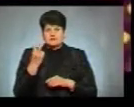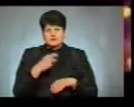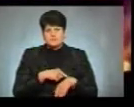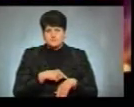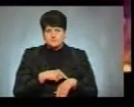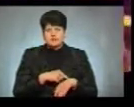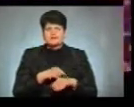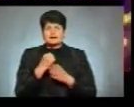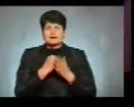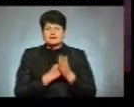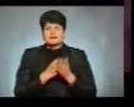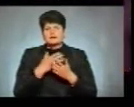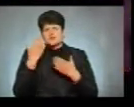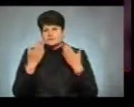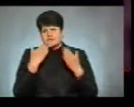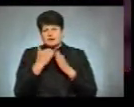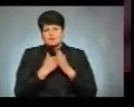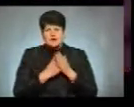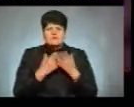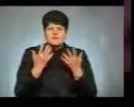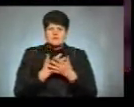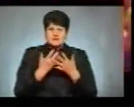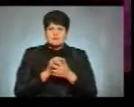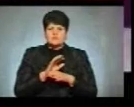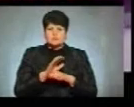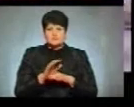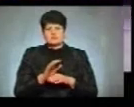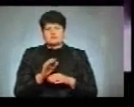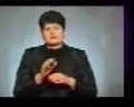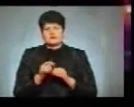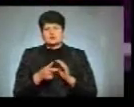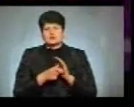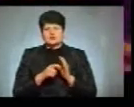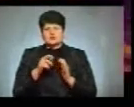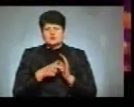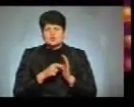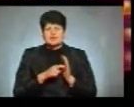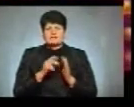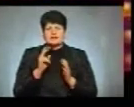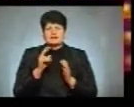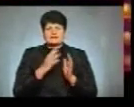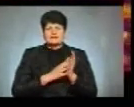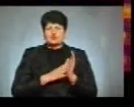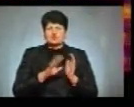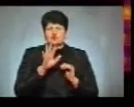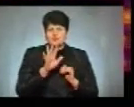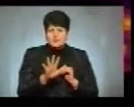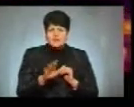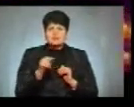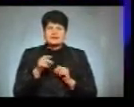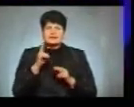каналі «1+1» виходять розважальні програми та фільми виробництва студії «Квартал 95» за участю Зеленського. За даними агентства «Українформ»,